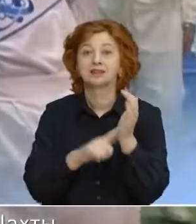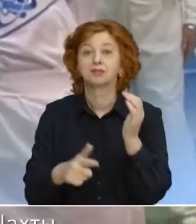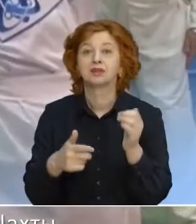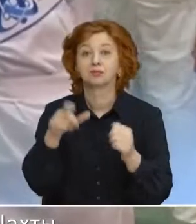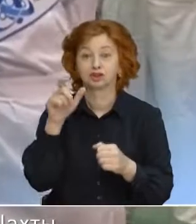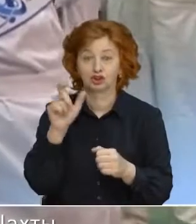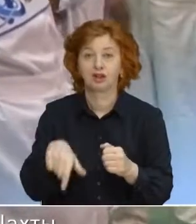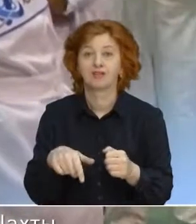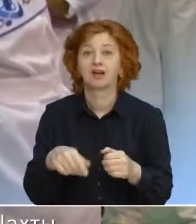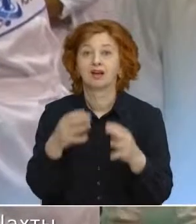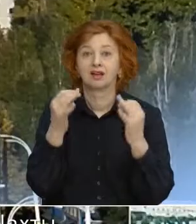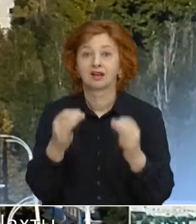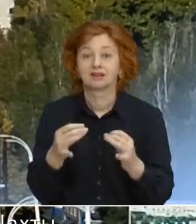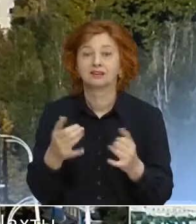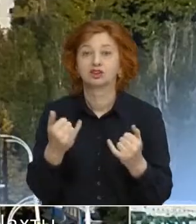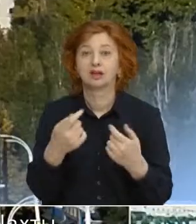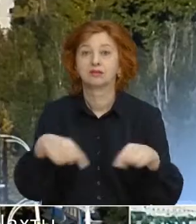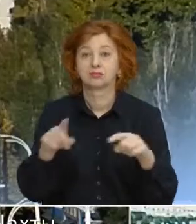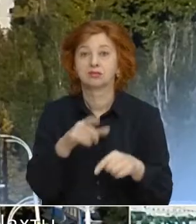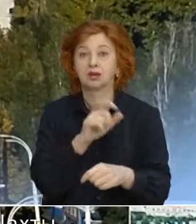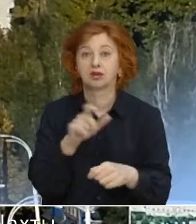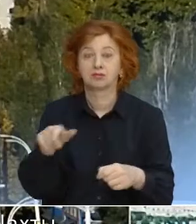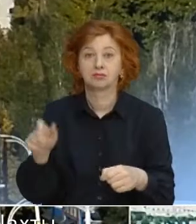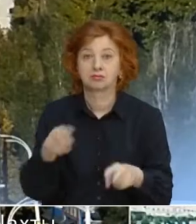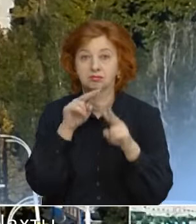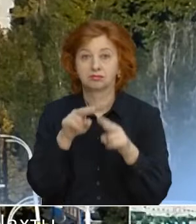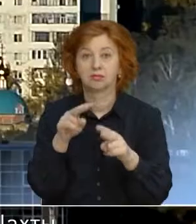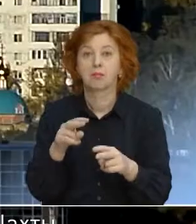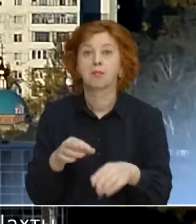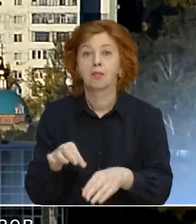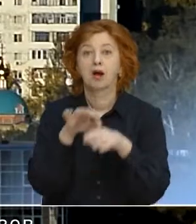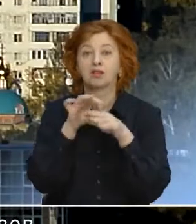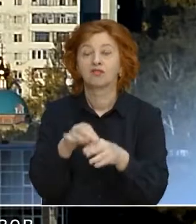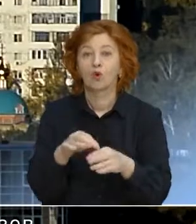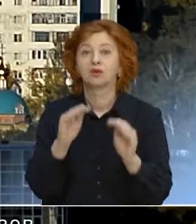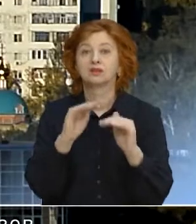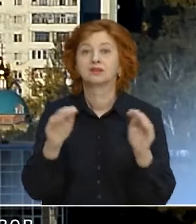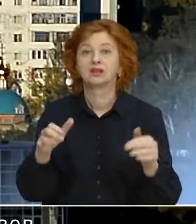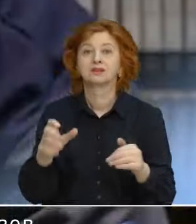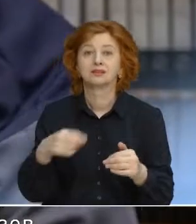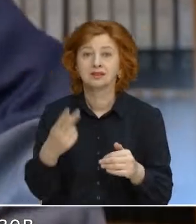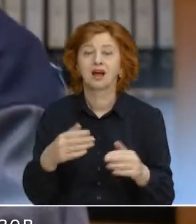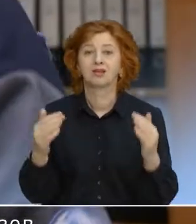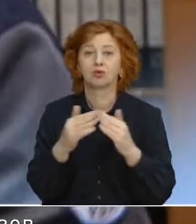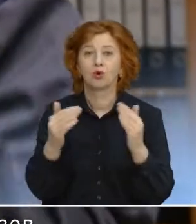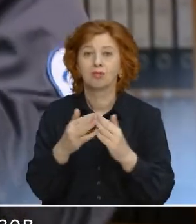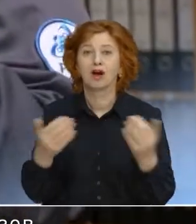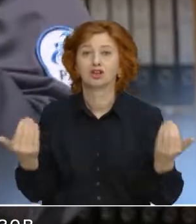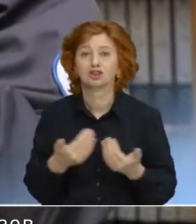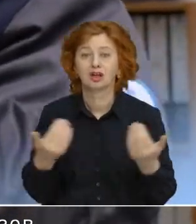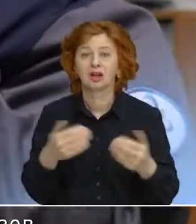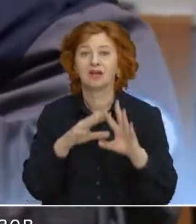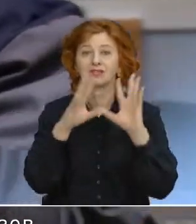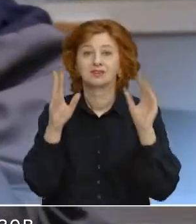3270 человек. Для работников создаются все социальные условия. Возводят жилые дома, детские сады и школы. С самого начала